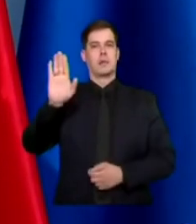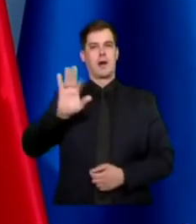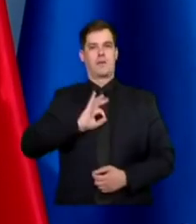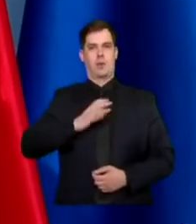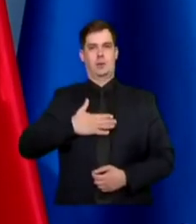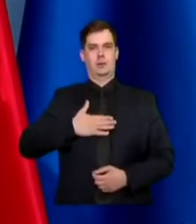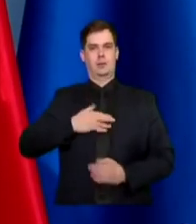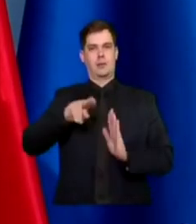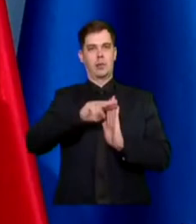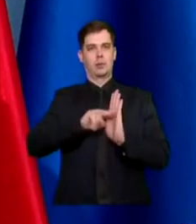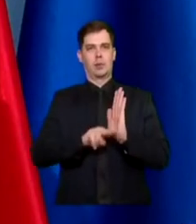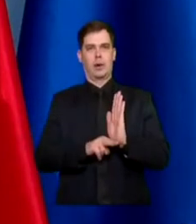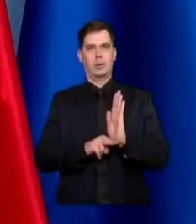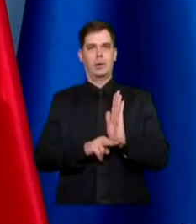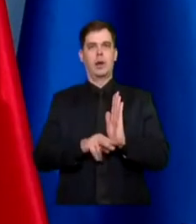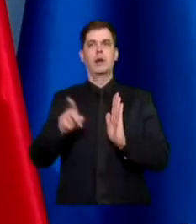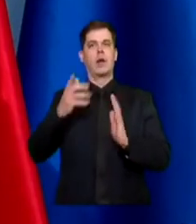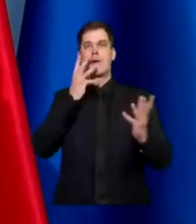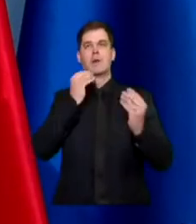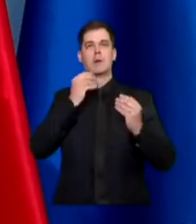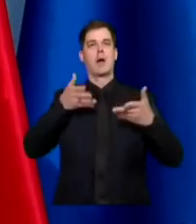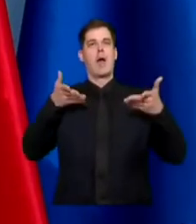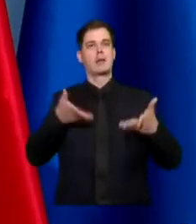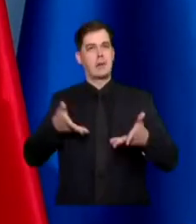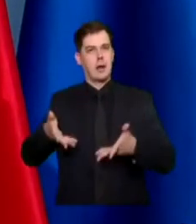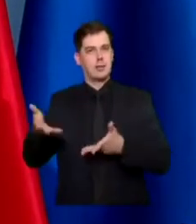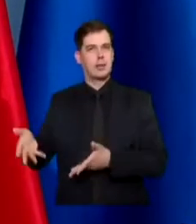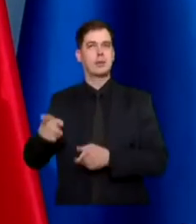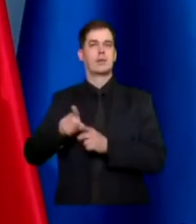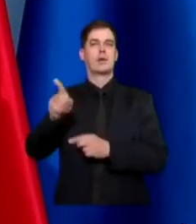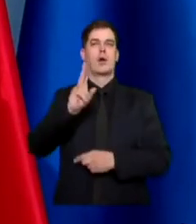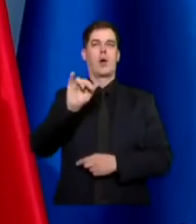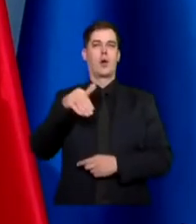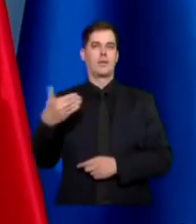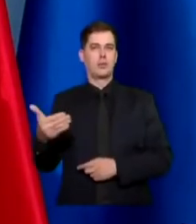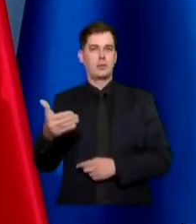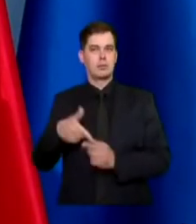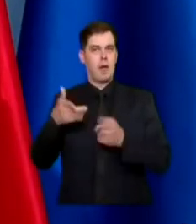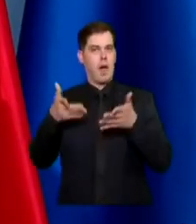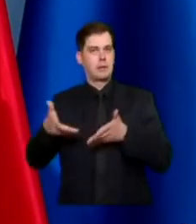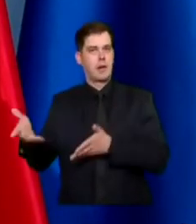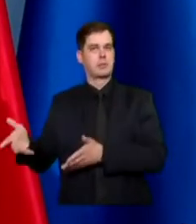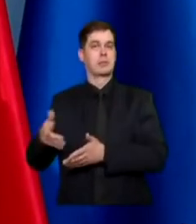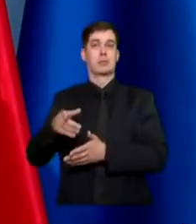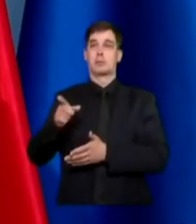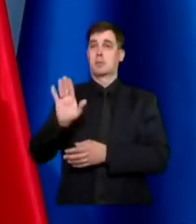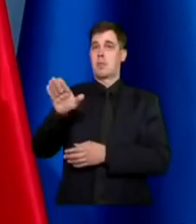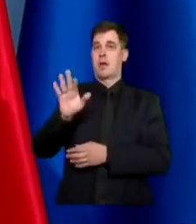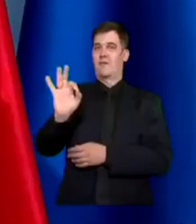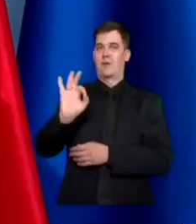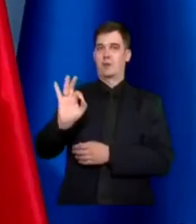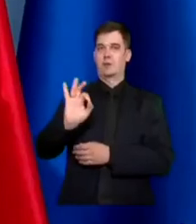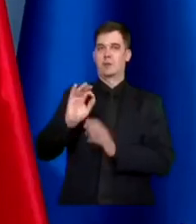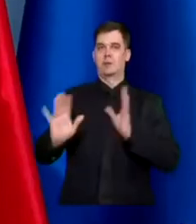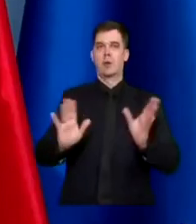opracowały procedury związane z egzaminami, z zaliczaniem kolokwiów nawet. W związku z tym można myśleć